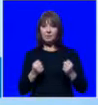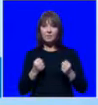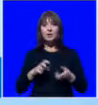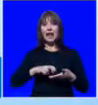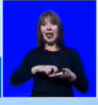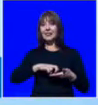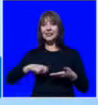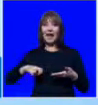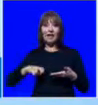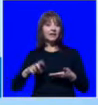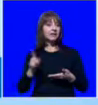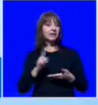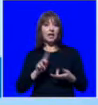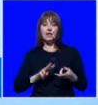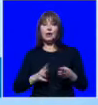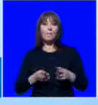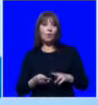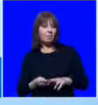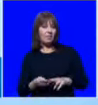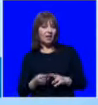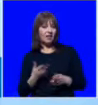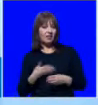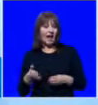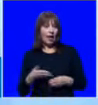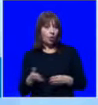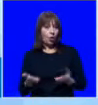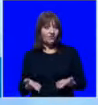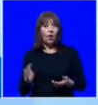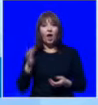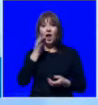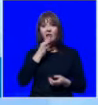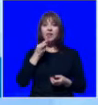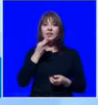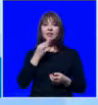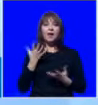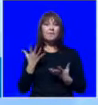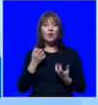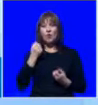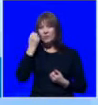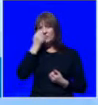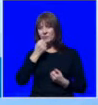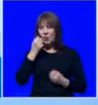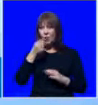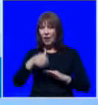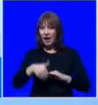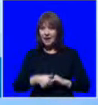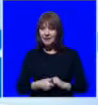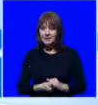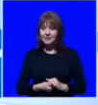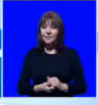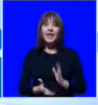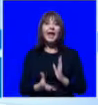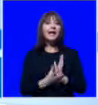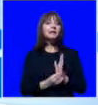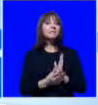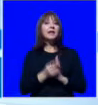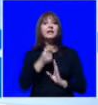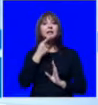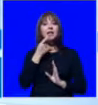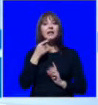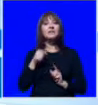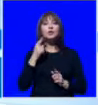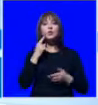са, не се променят често, че няма много голяма бюрокрация, където се чувстват сигурни. Експертите обаче казват,